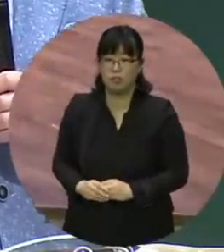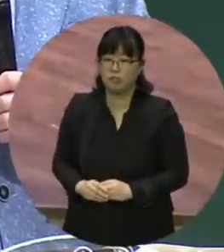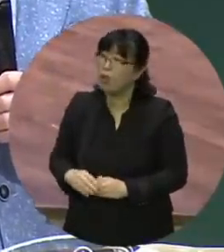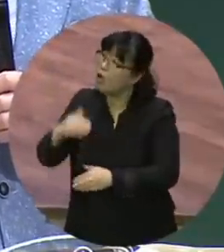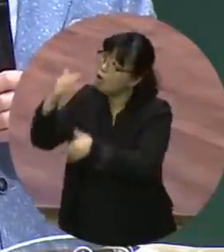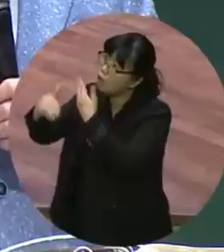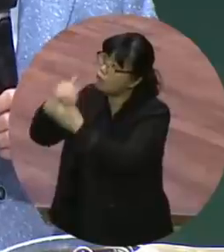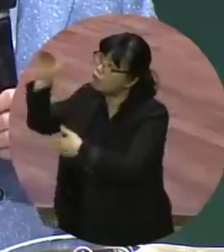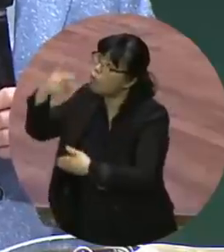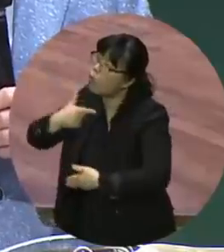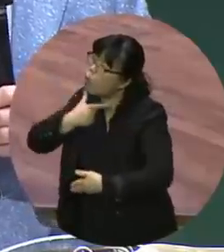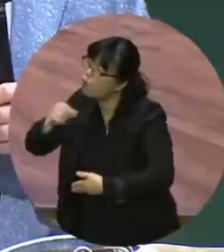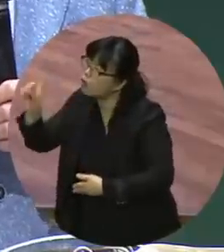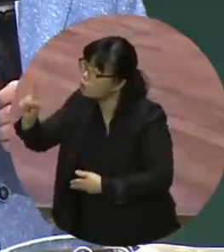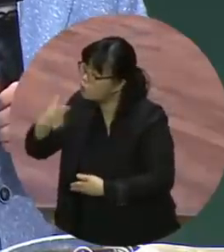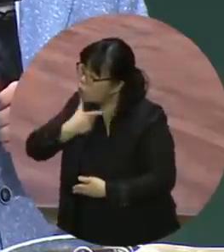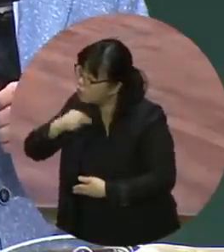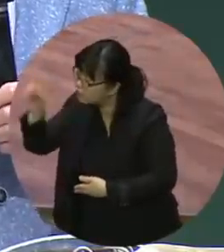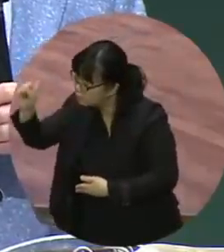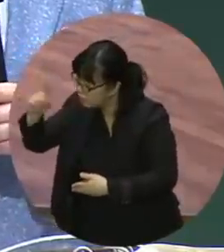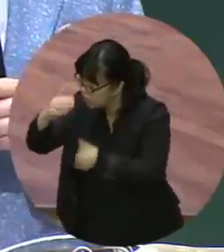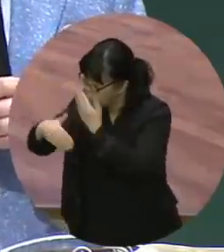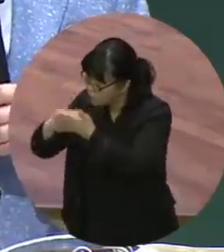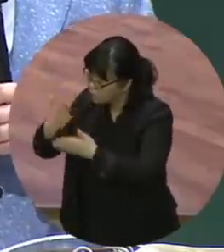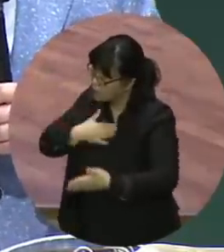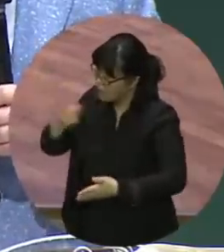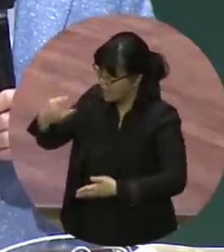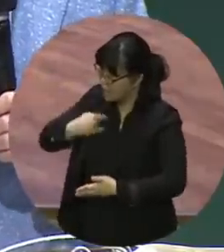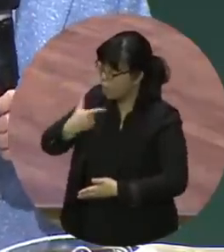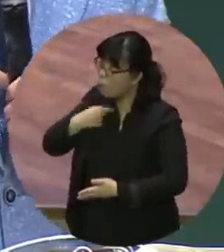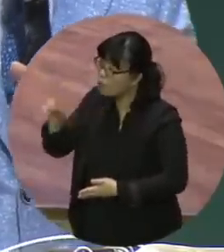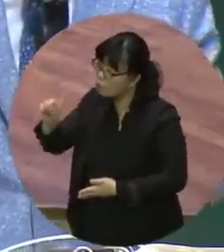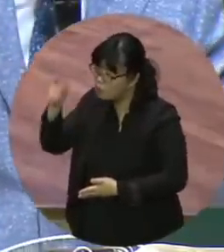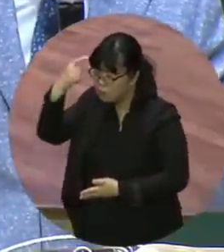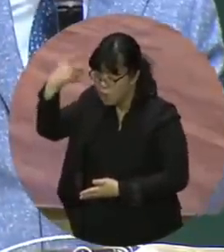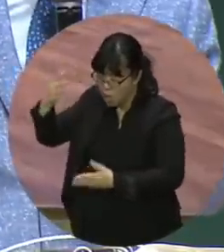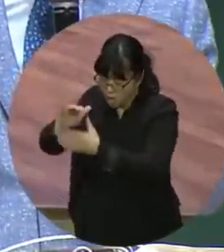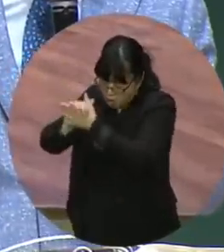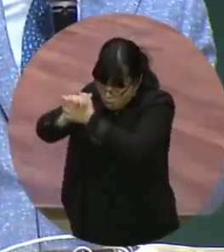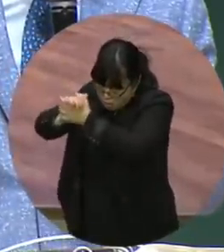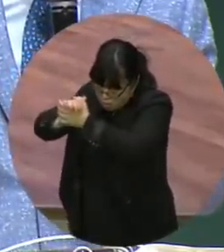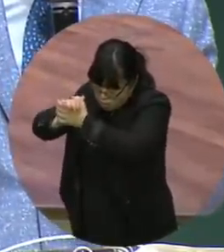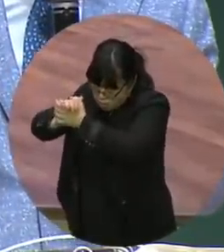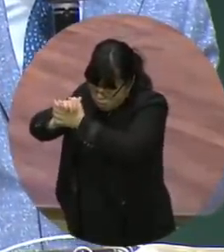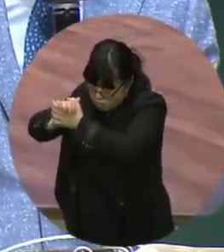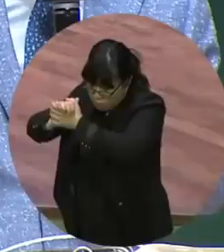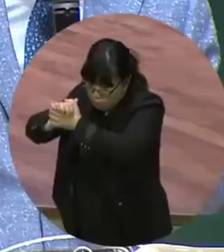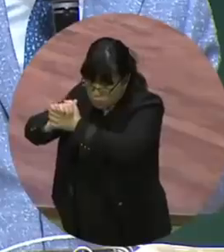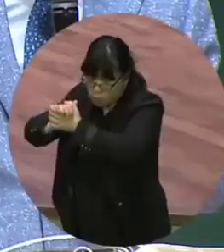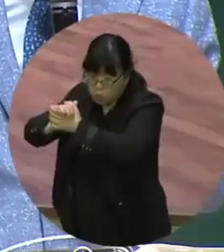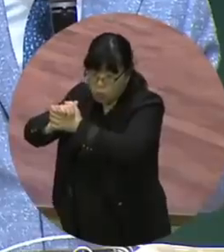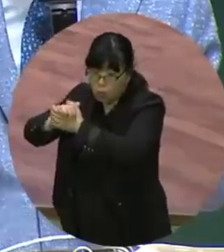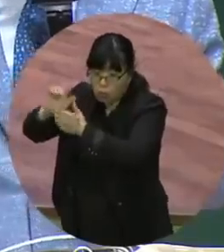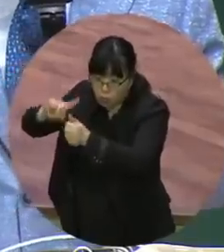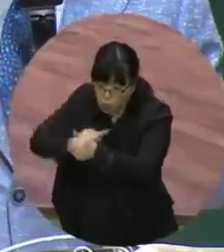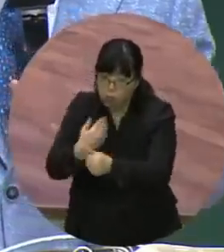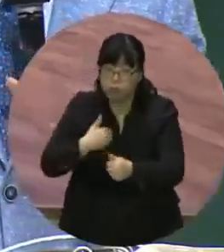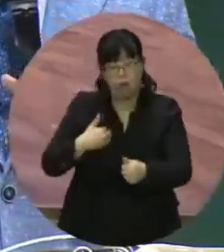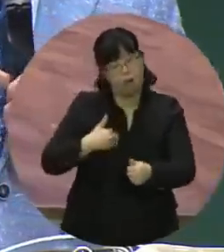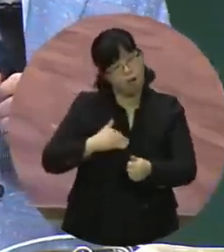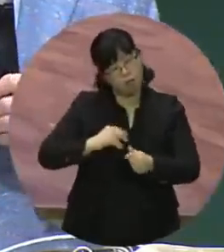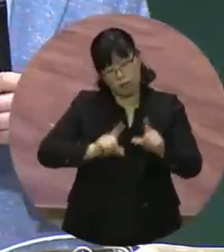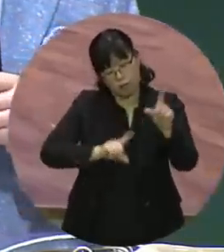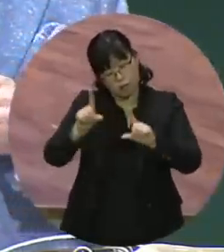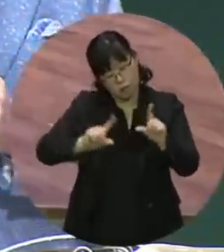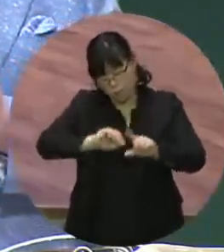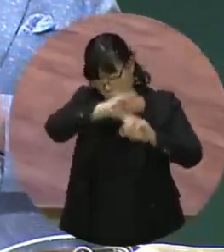바로 되어들었어요. 원하시는 게 뭡니까? 그렇게 해서 제가 변했던 거예요. 하나님이